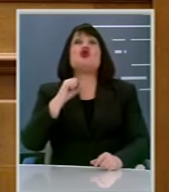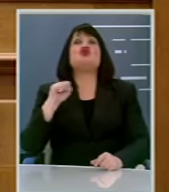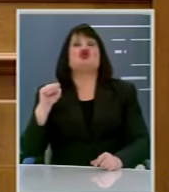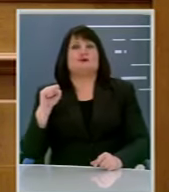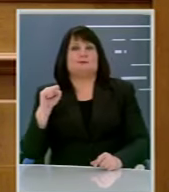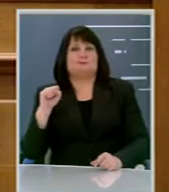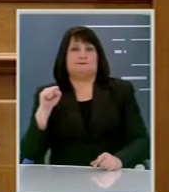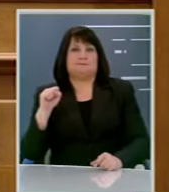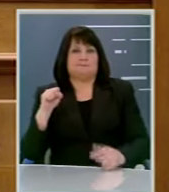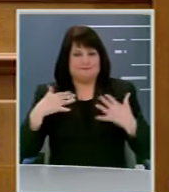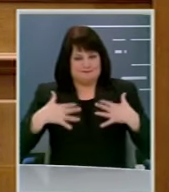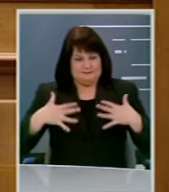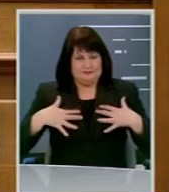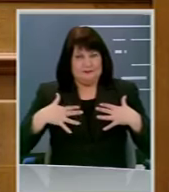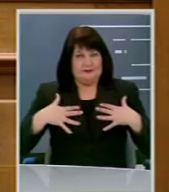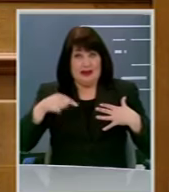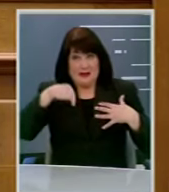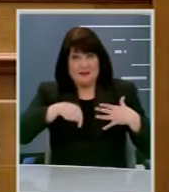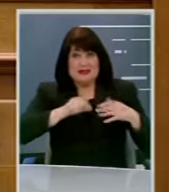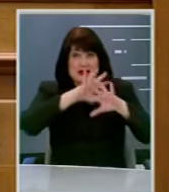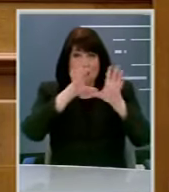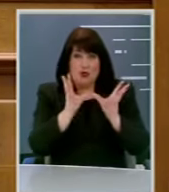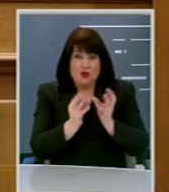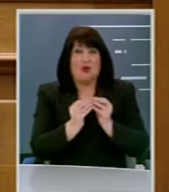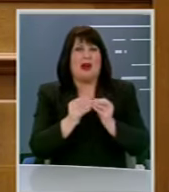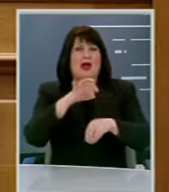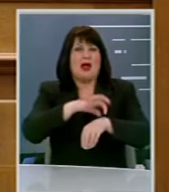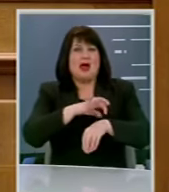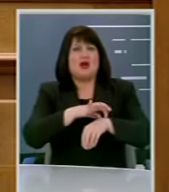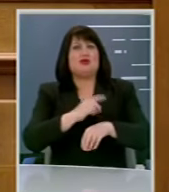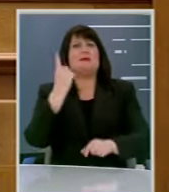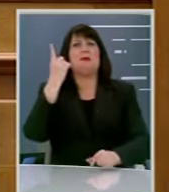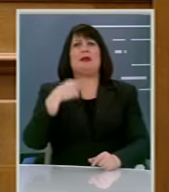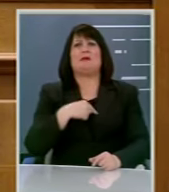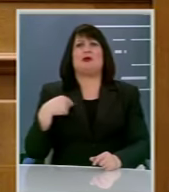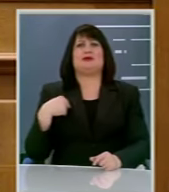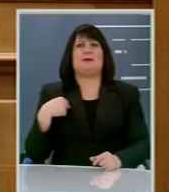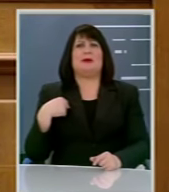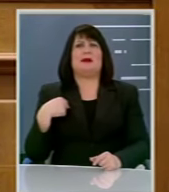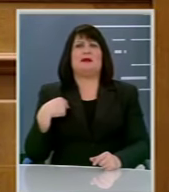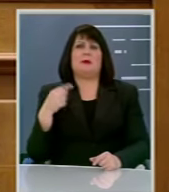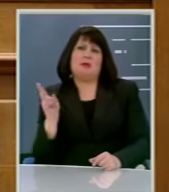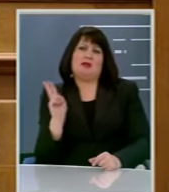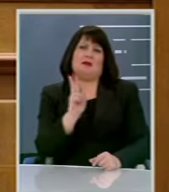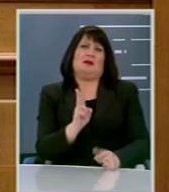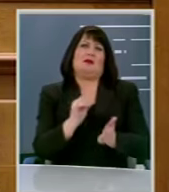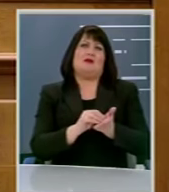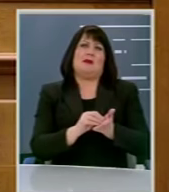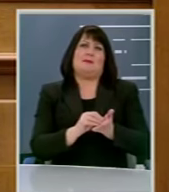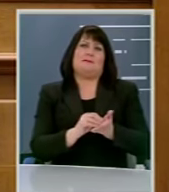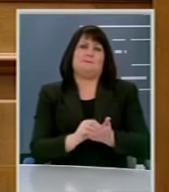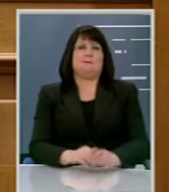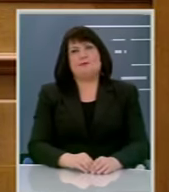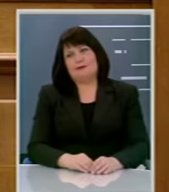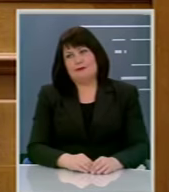για όλες τις ζωονόσους είχαμε μέχρι πρόσφατα μία προϊσταμένη. Τώρα ήρθαν και άλλοι δύο να με. Έτσι. Πηγαίναν